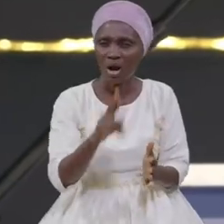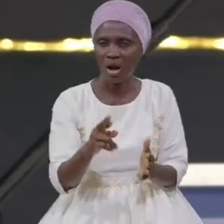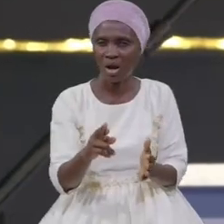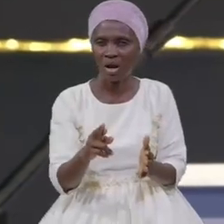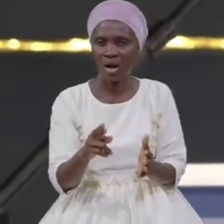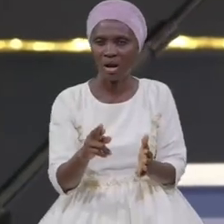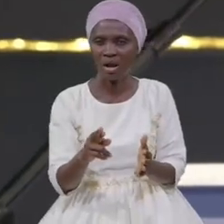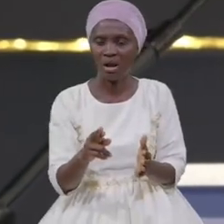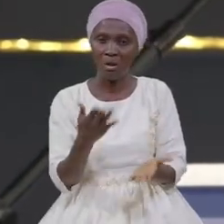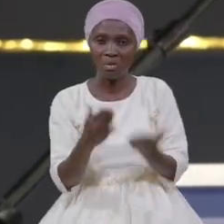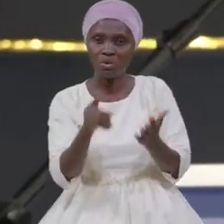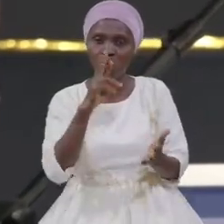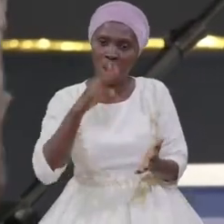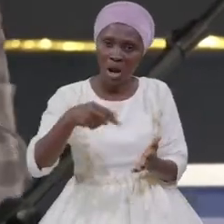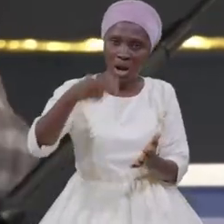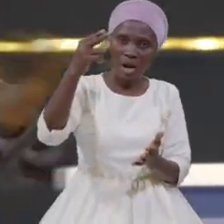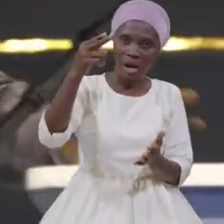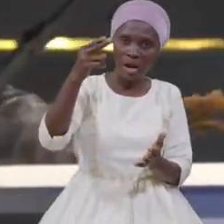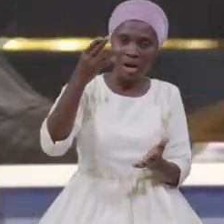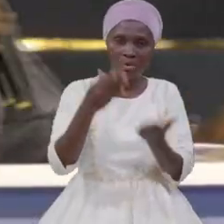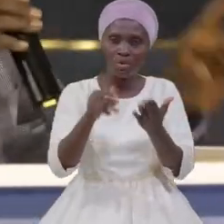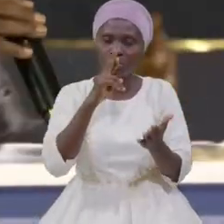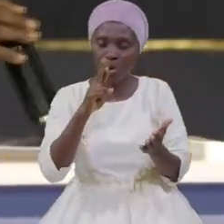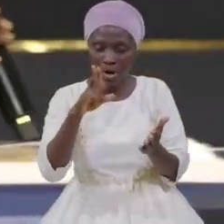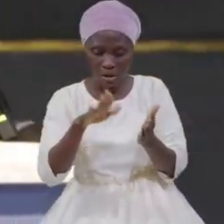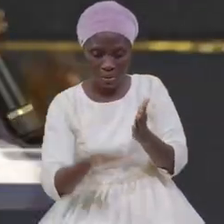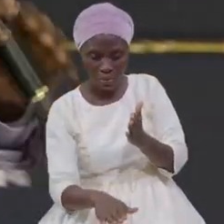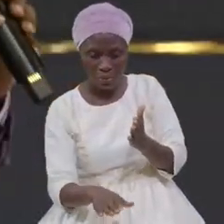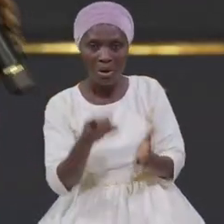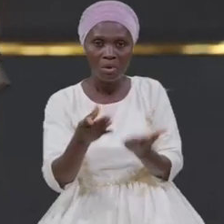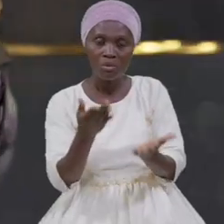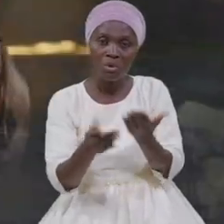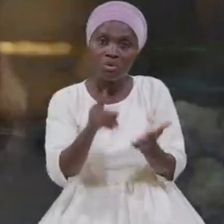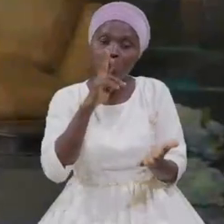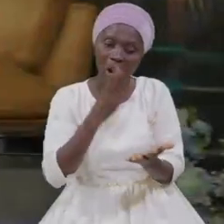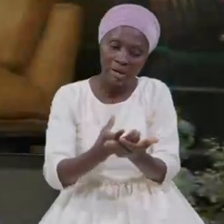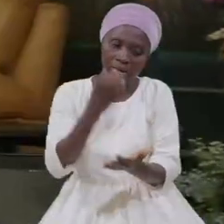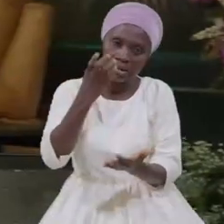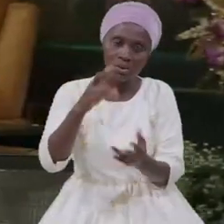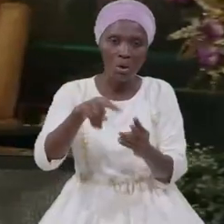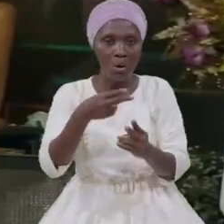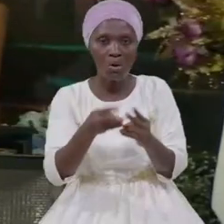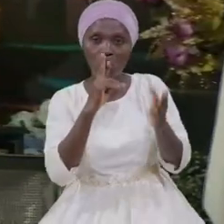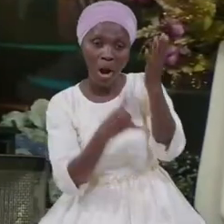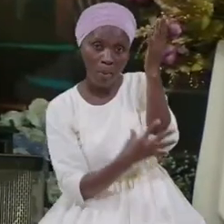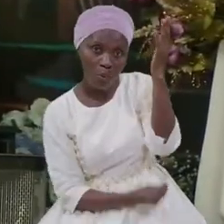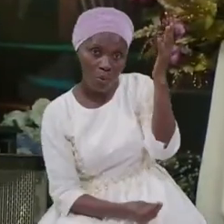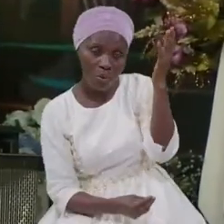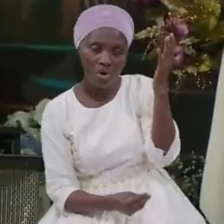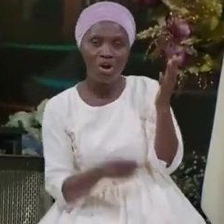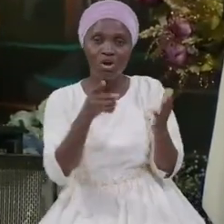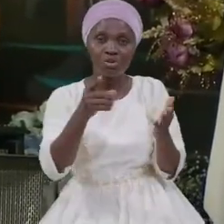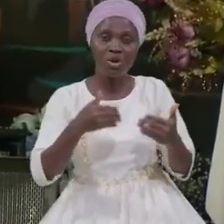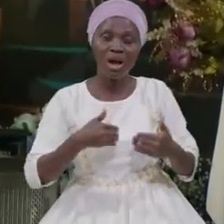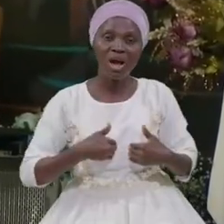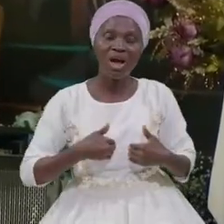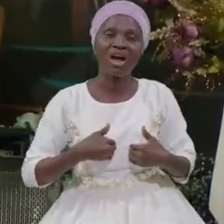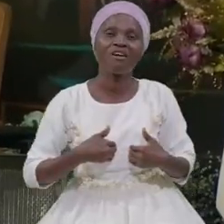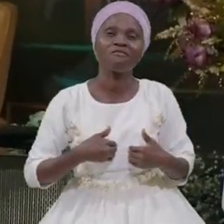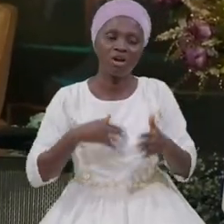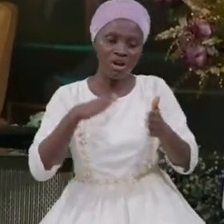grand, qui que tu sois bien riche, qui que tu sois civilisé, tu es privé, cours de la gloire